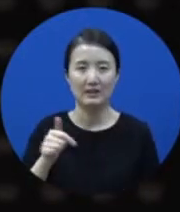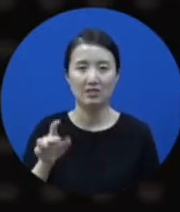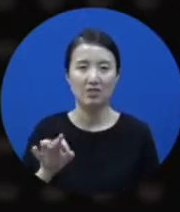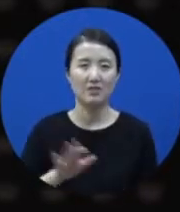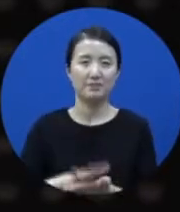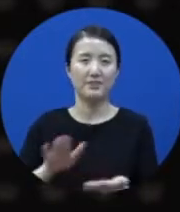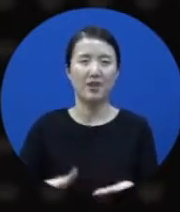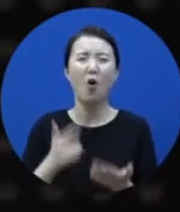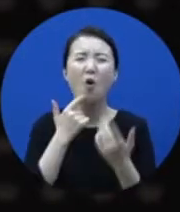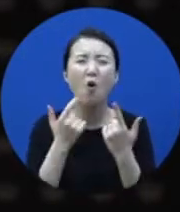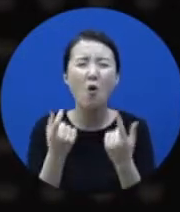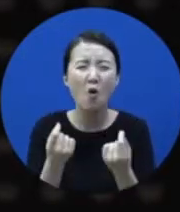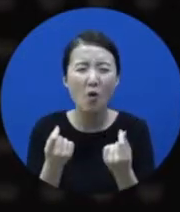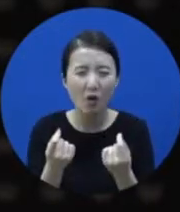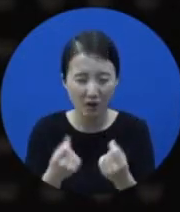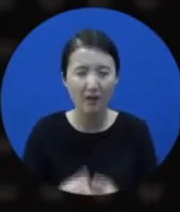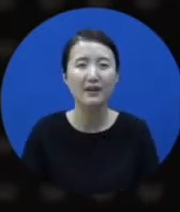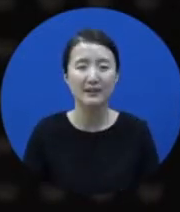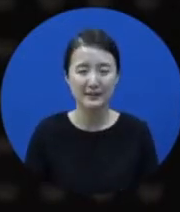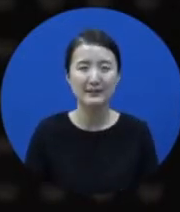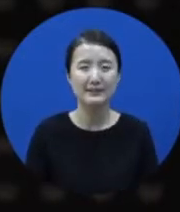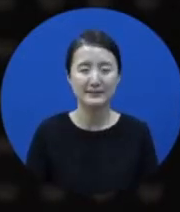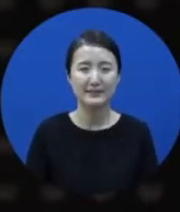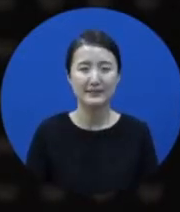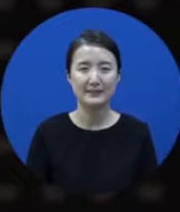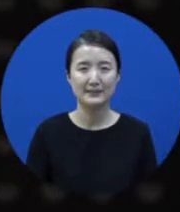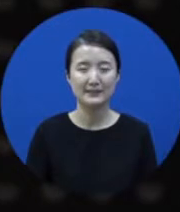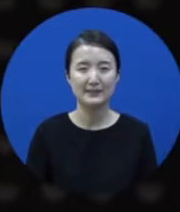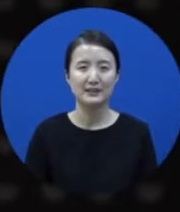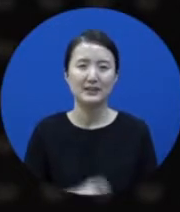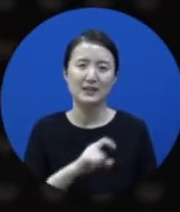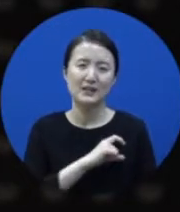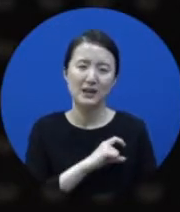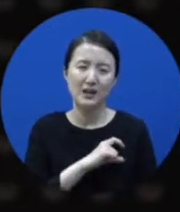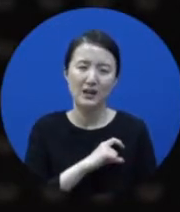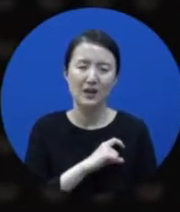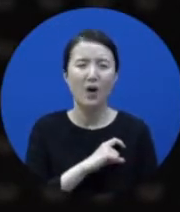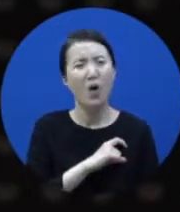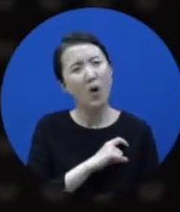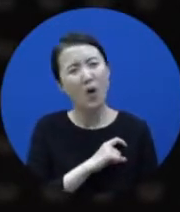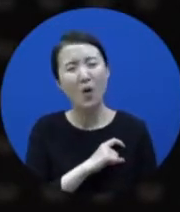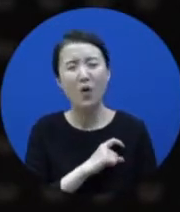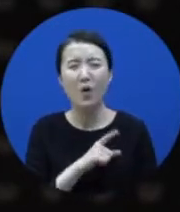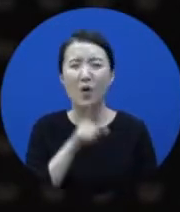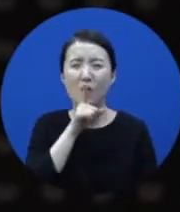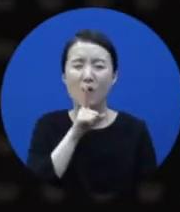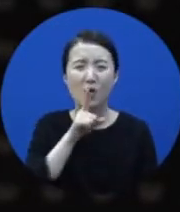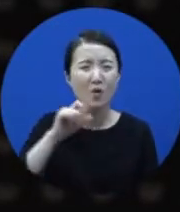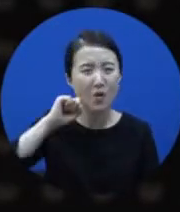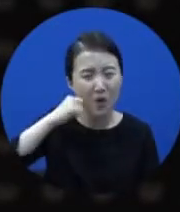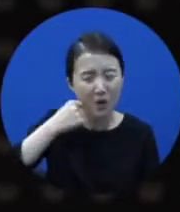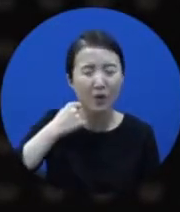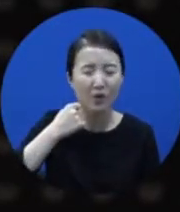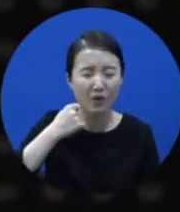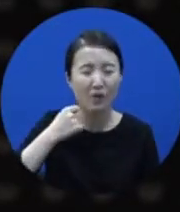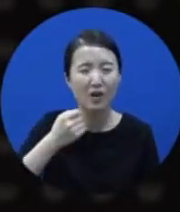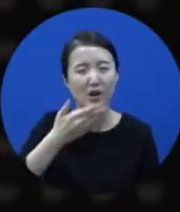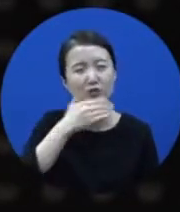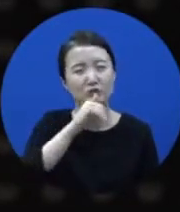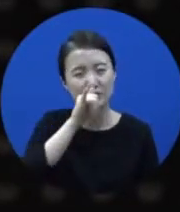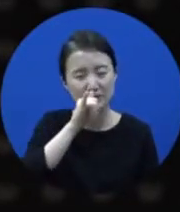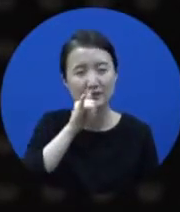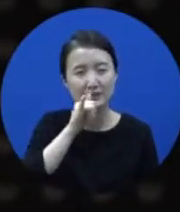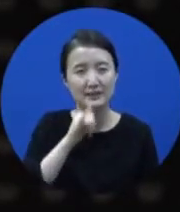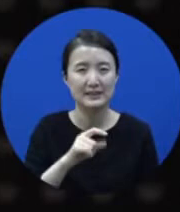발음이 어려운 이름이 너무 많더라고요. 근데 이름을 고칠 수도 없고 자기 이름도 제대로 발음을 못하나 이렇게 생각을 할 수 있기